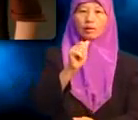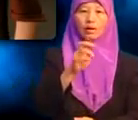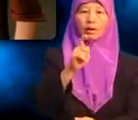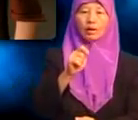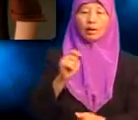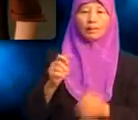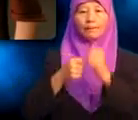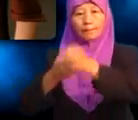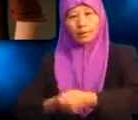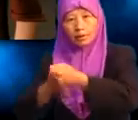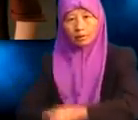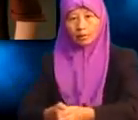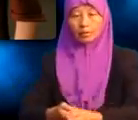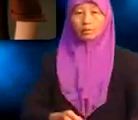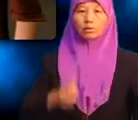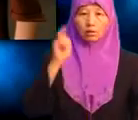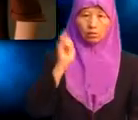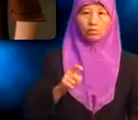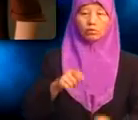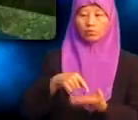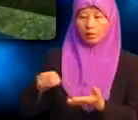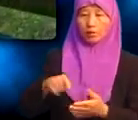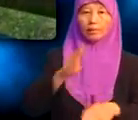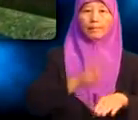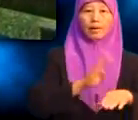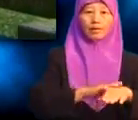ni, dia kenakan setiap kali musim menuai.